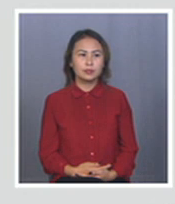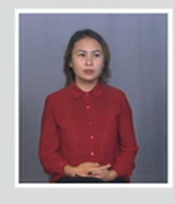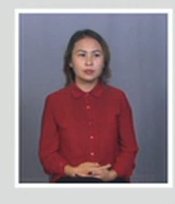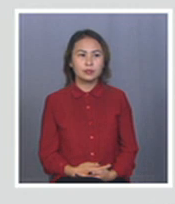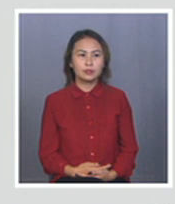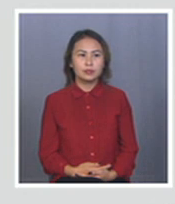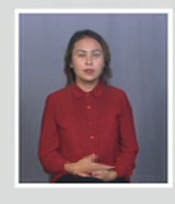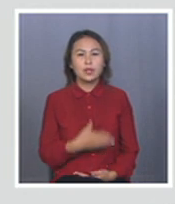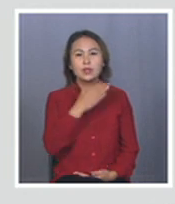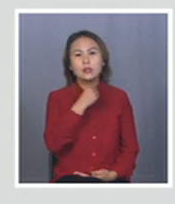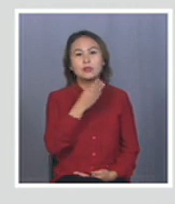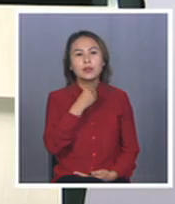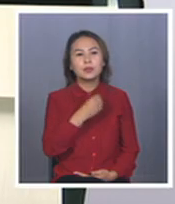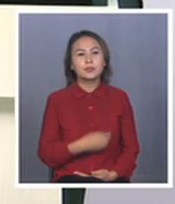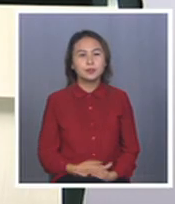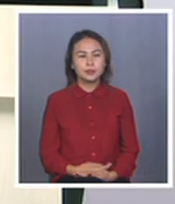Семей.